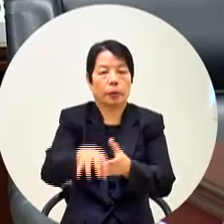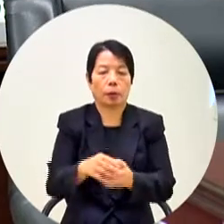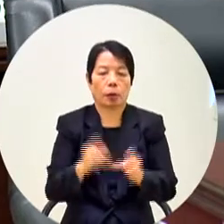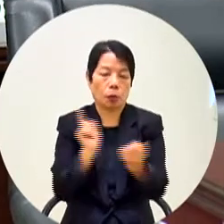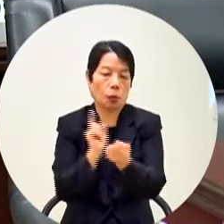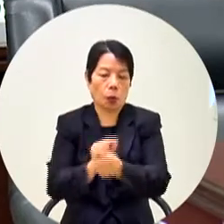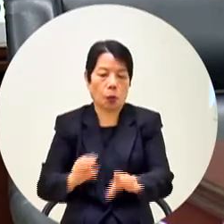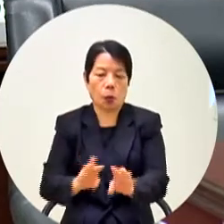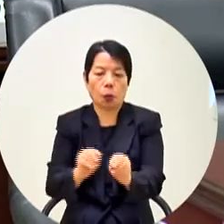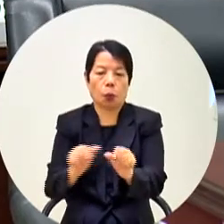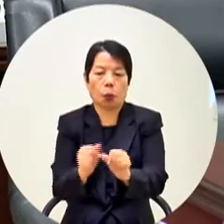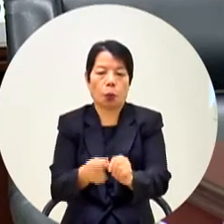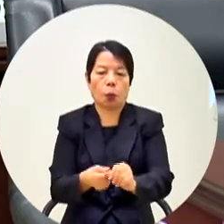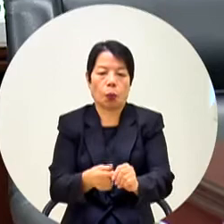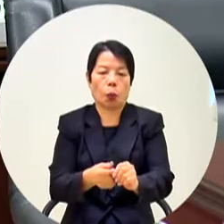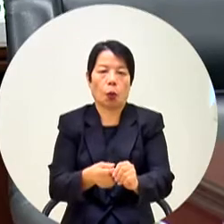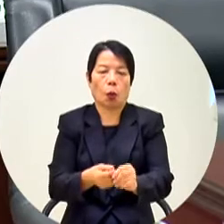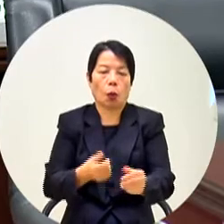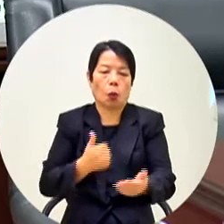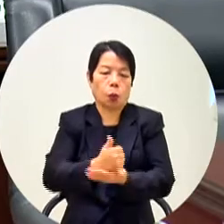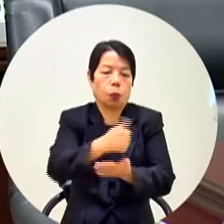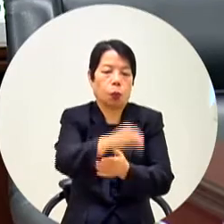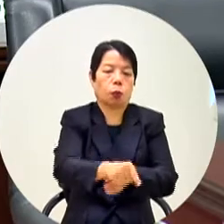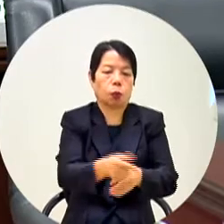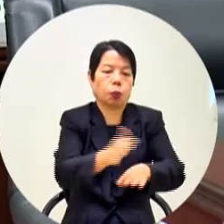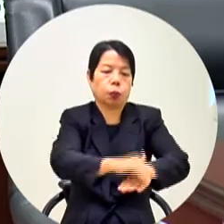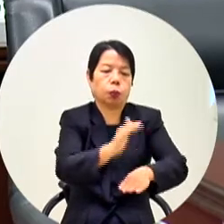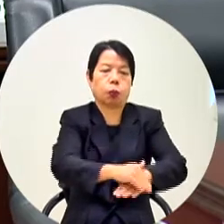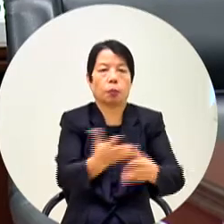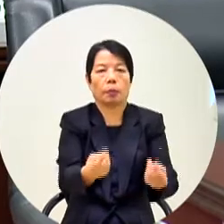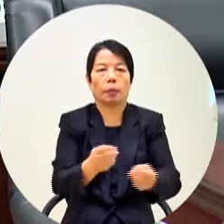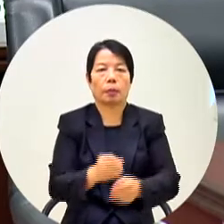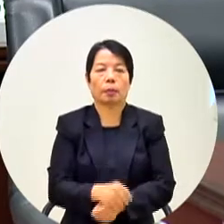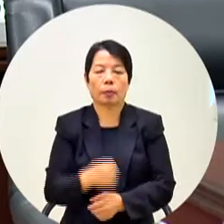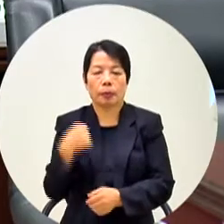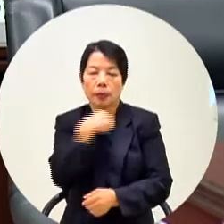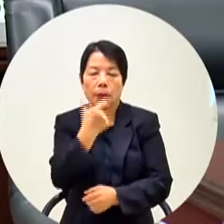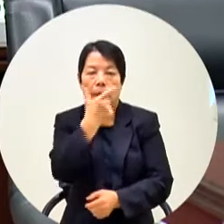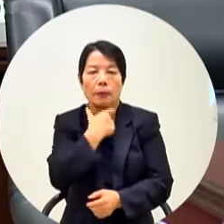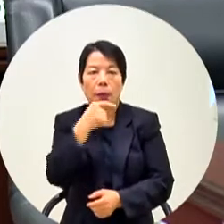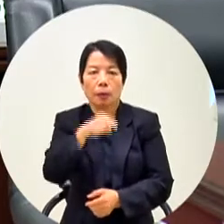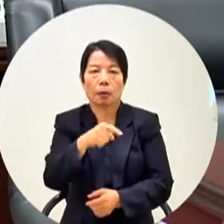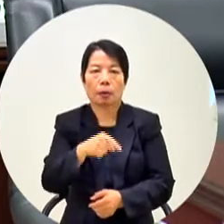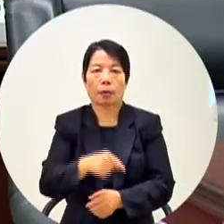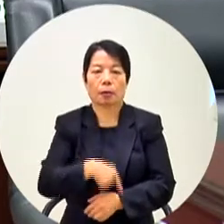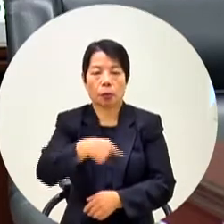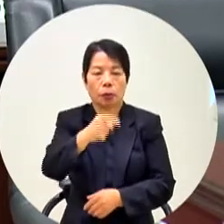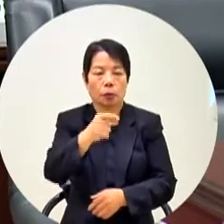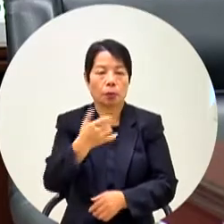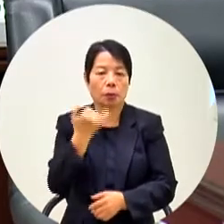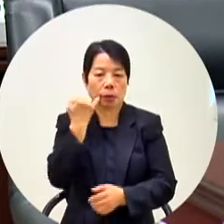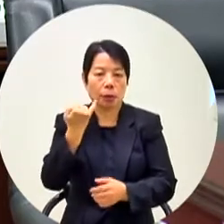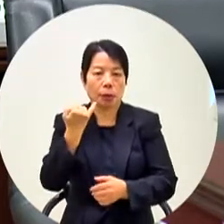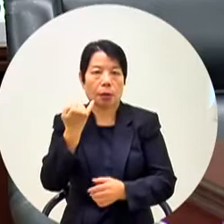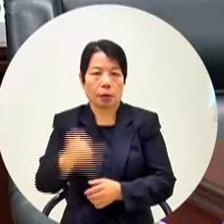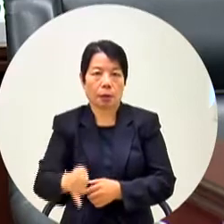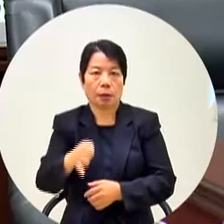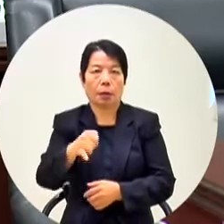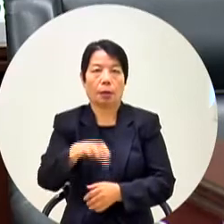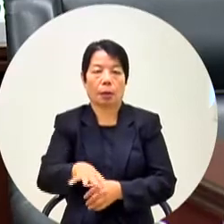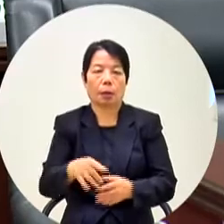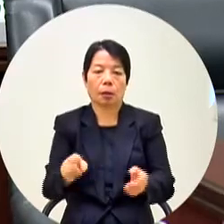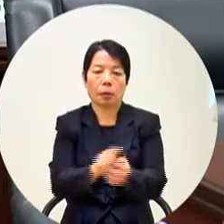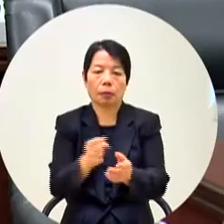入，吼、哦，啊，所以台糖走去嘉南一间掩埋